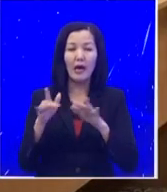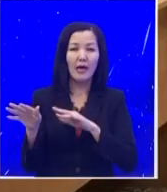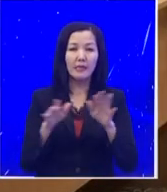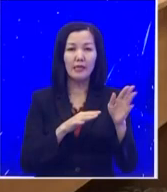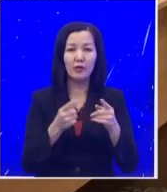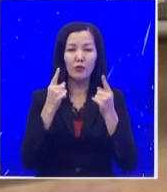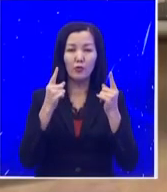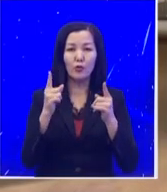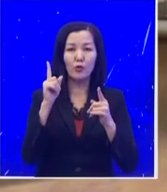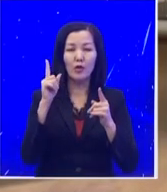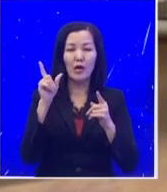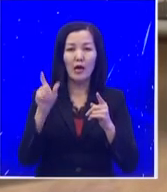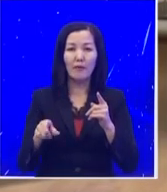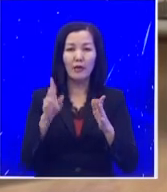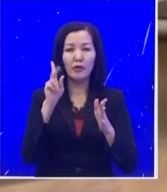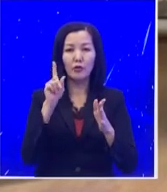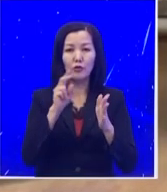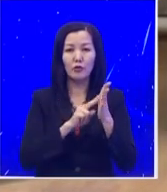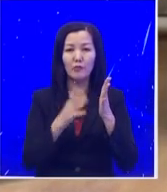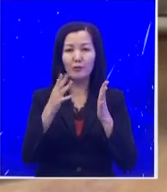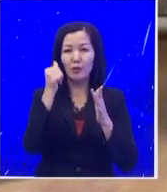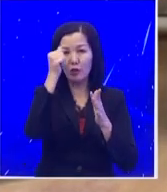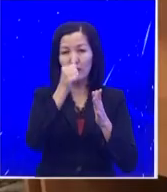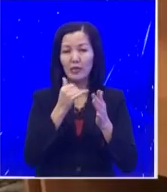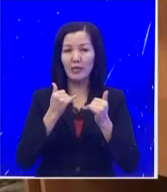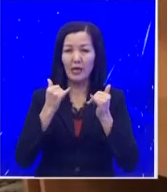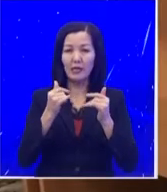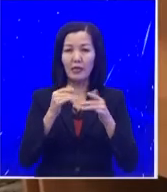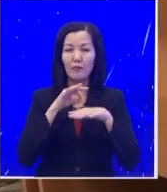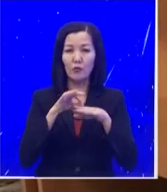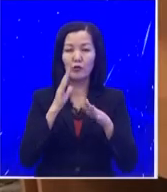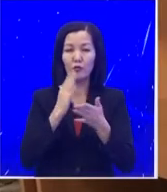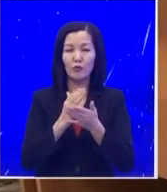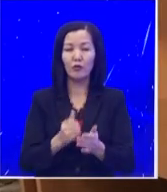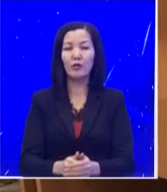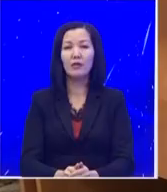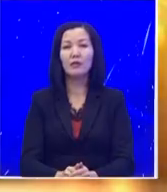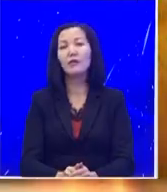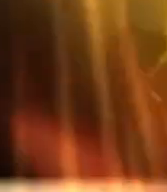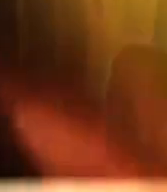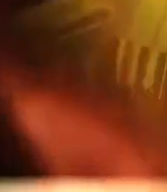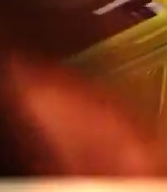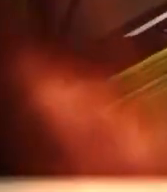ұлы Абайдың 175 жылдығына орай ұйымдастырылып отыр. Медет Жұмабай, Айдос Қалиев, Жетісу телеарнасы.